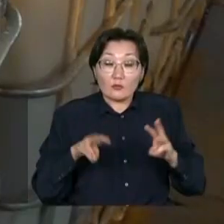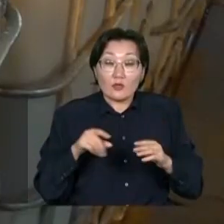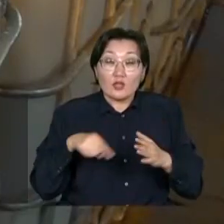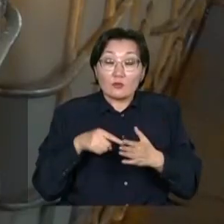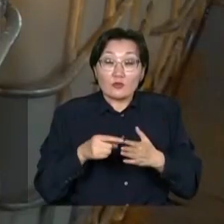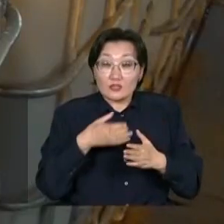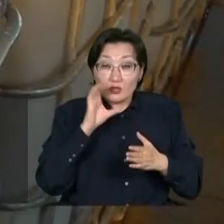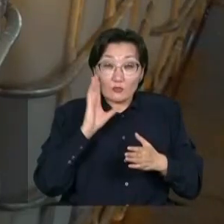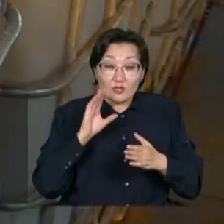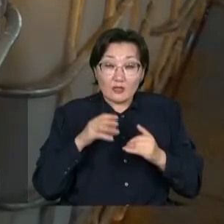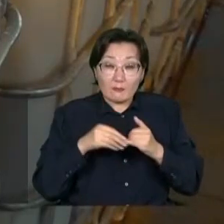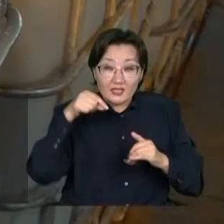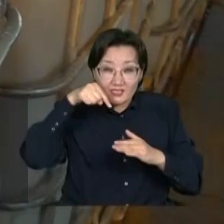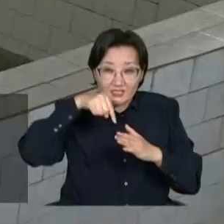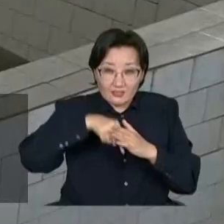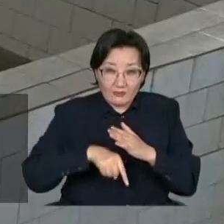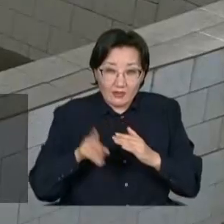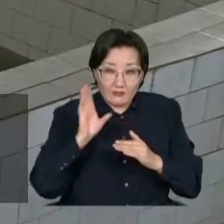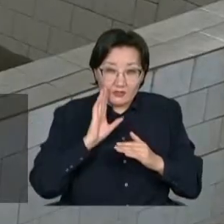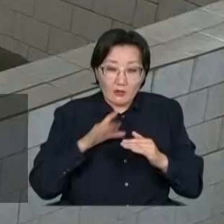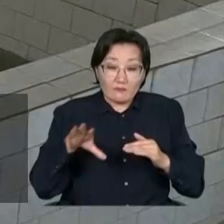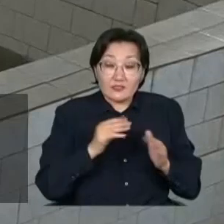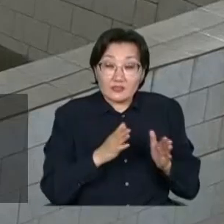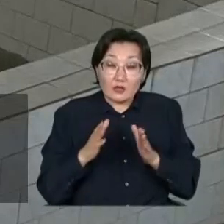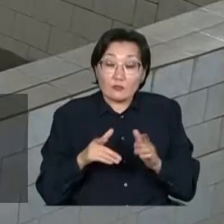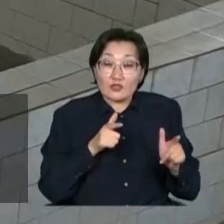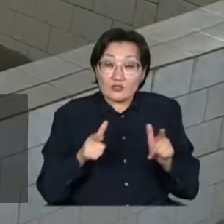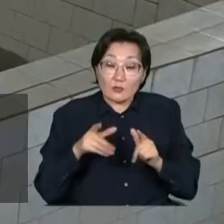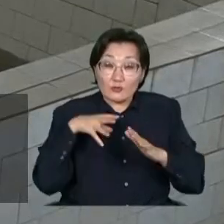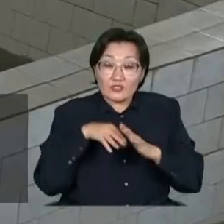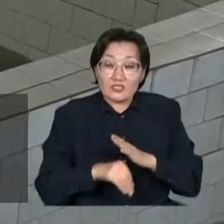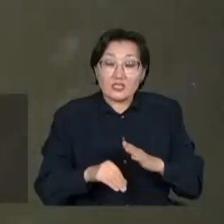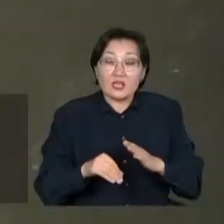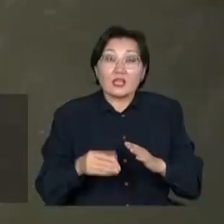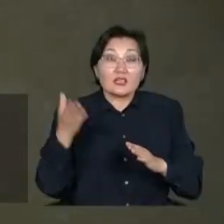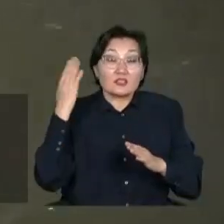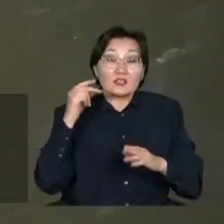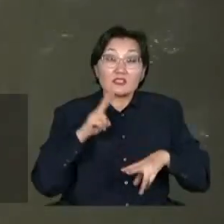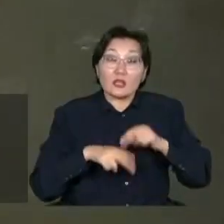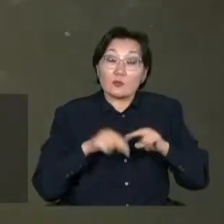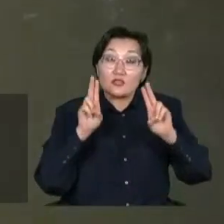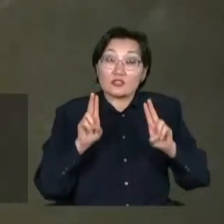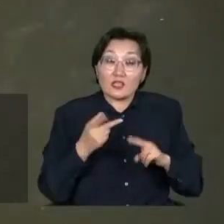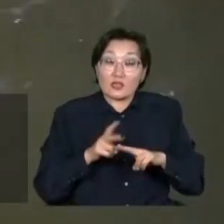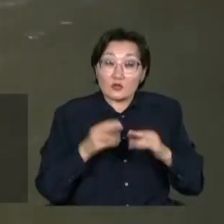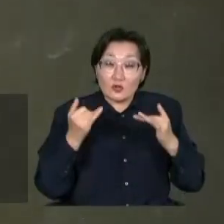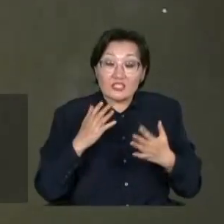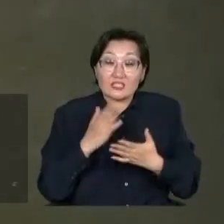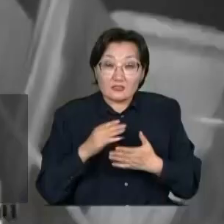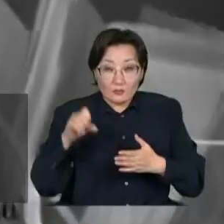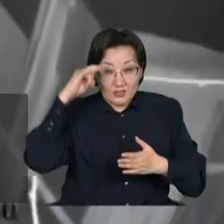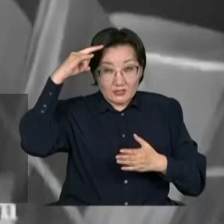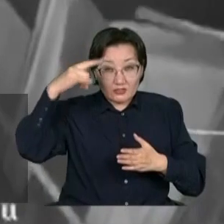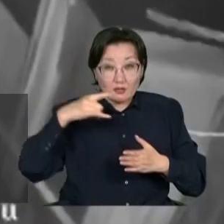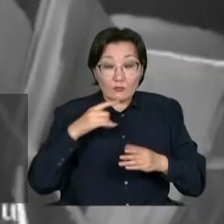питьевой водой подземные источники. Вся система разработана в рамках тех строительных норм, которые на сегодня есть в стране.